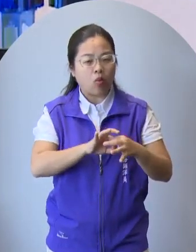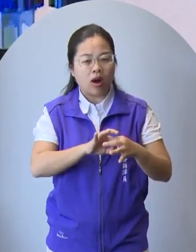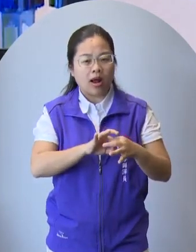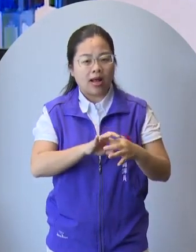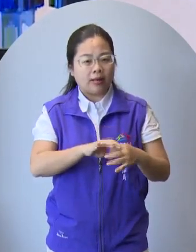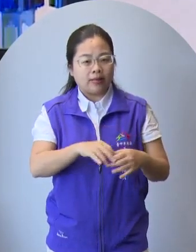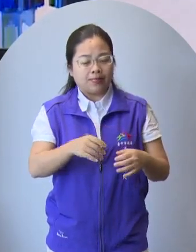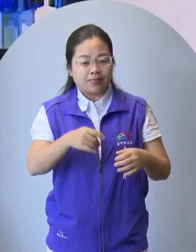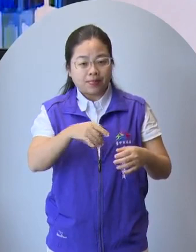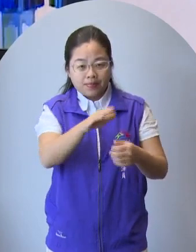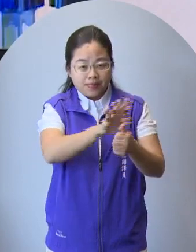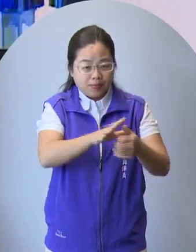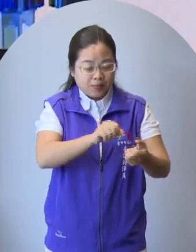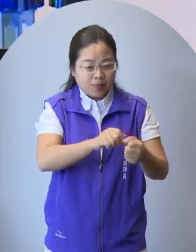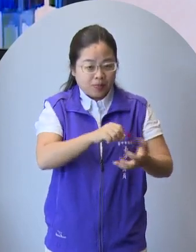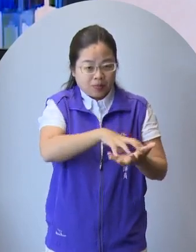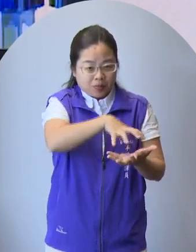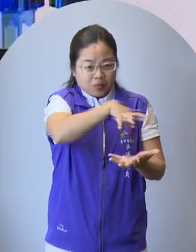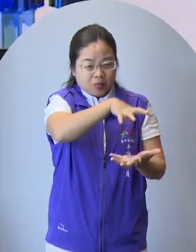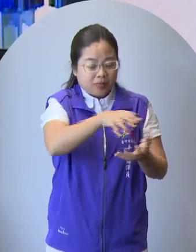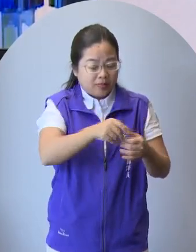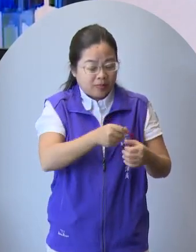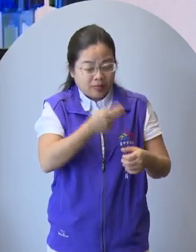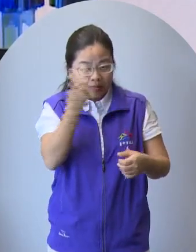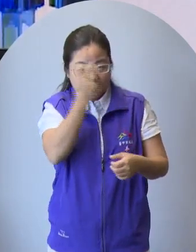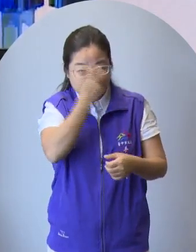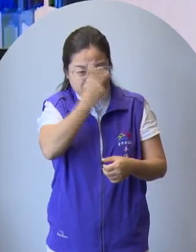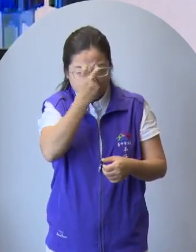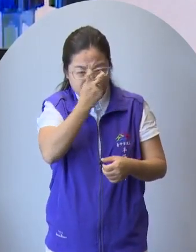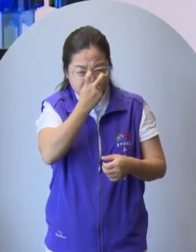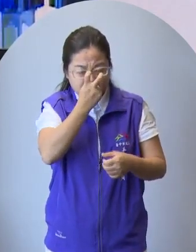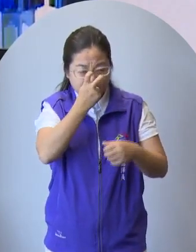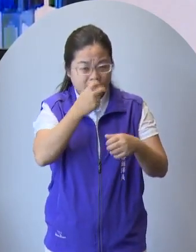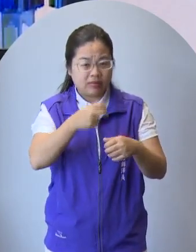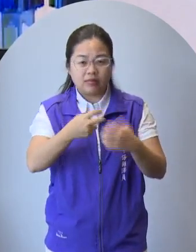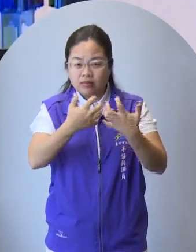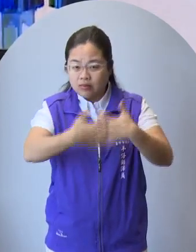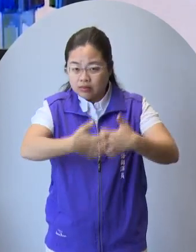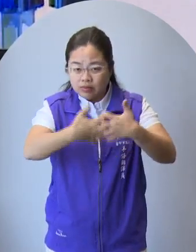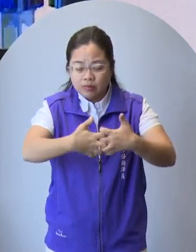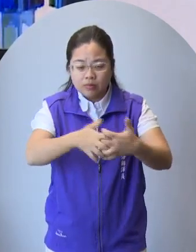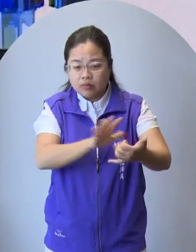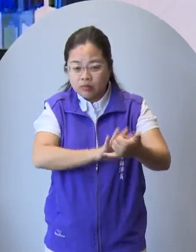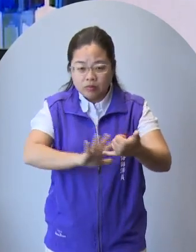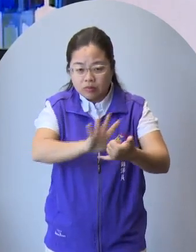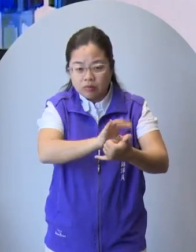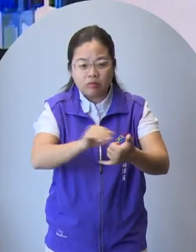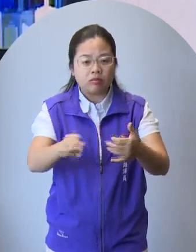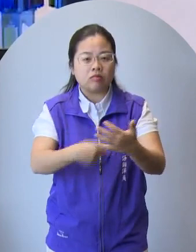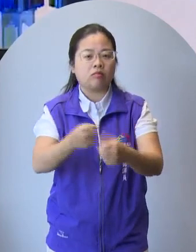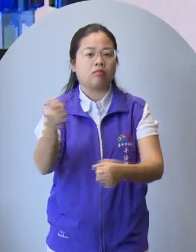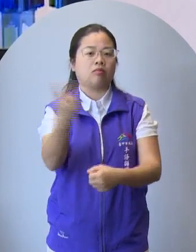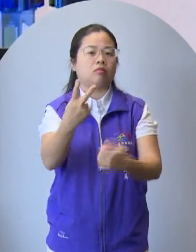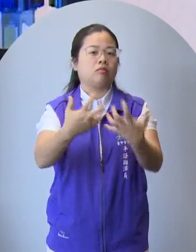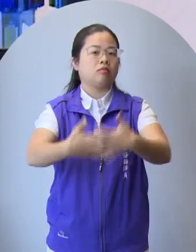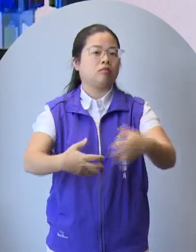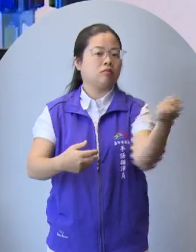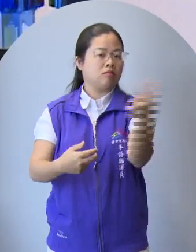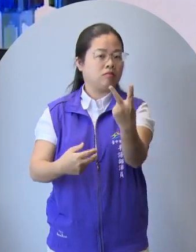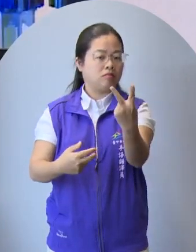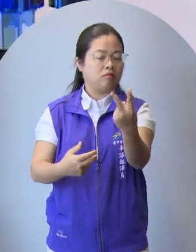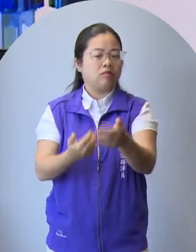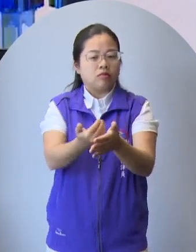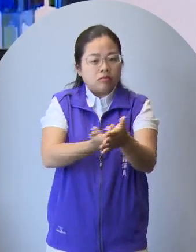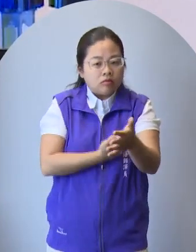射方面的检验的仪器，在地方政府全国只配置两台啊，在这之